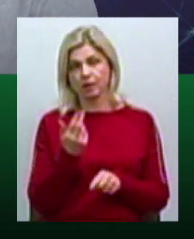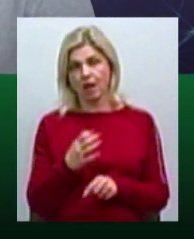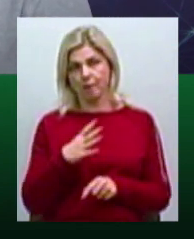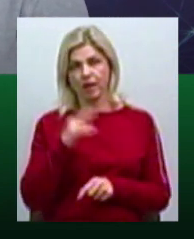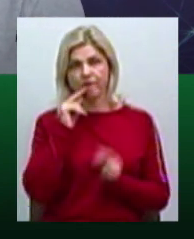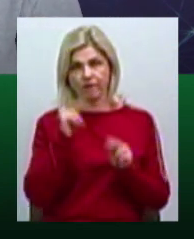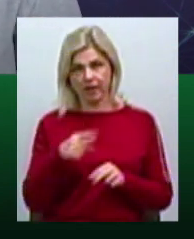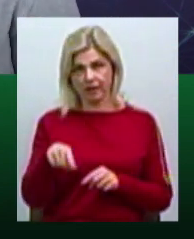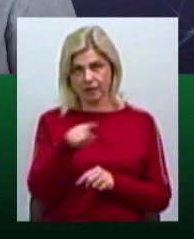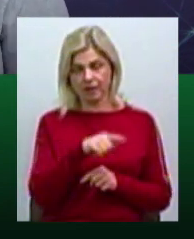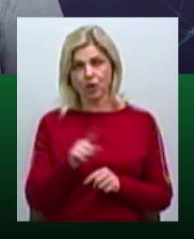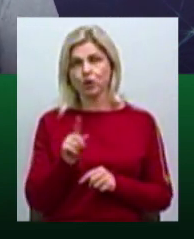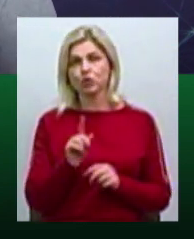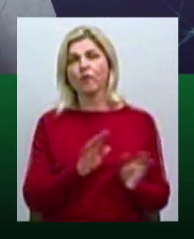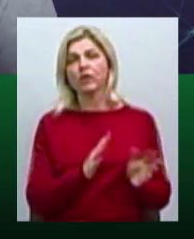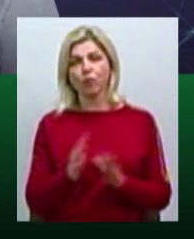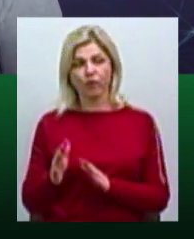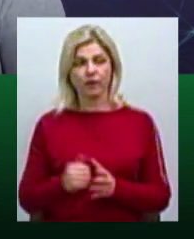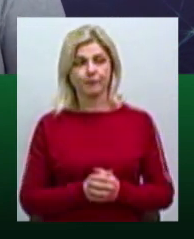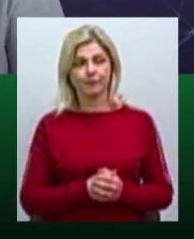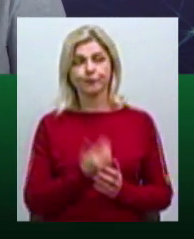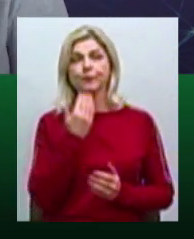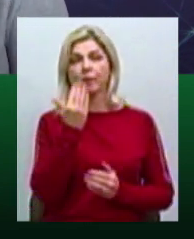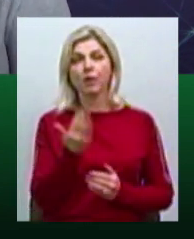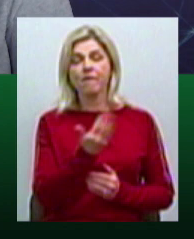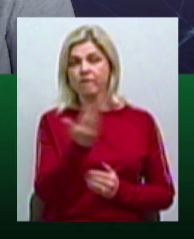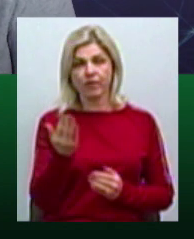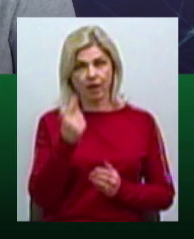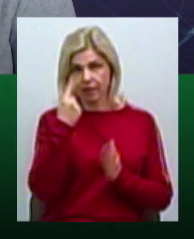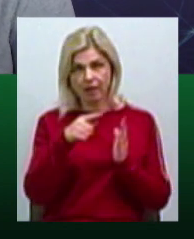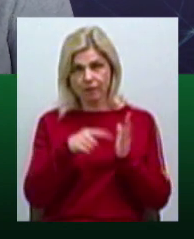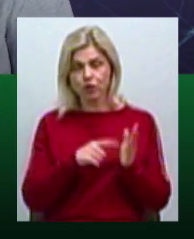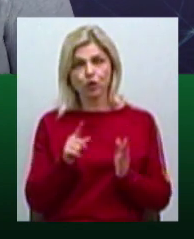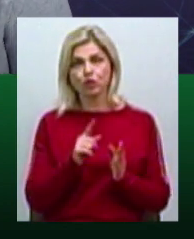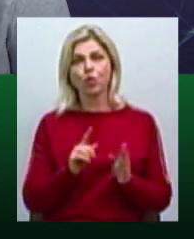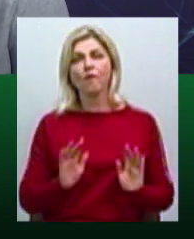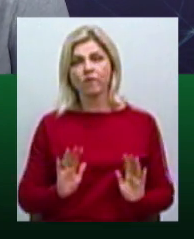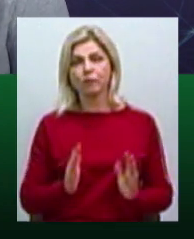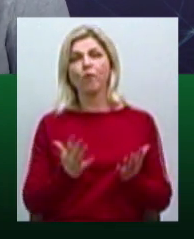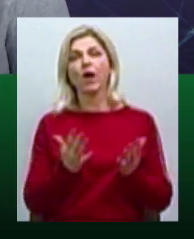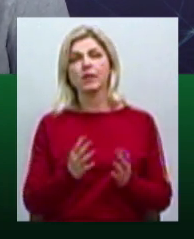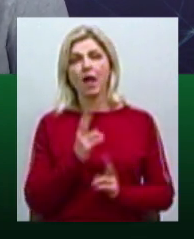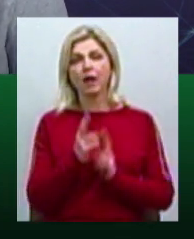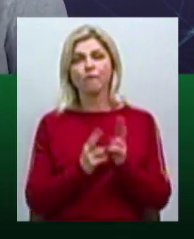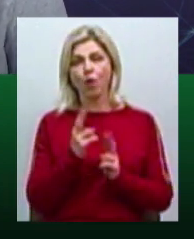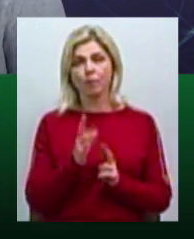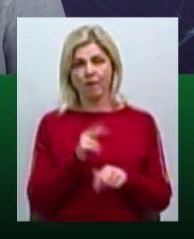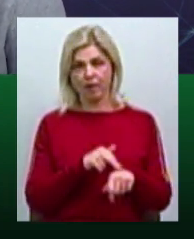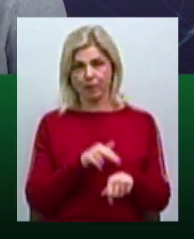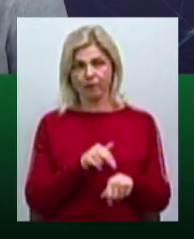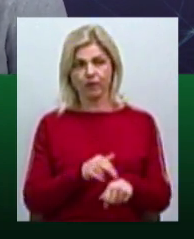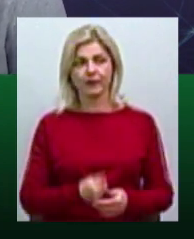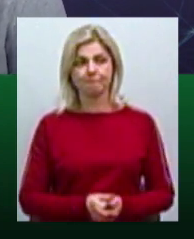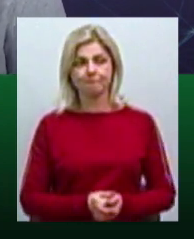тому, що відбувалося. Ви не вірите в те, що відбулася реформа правоохоронних органів?